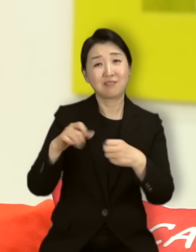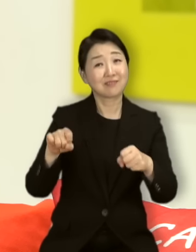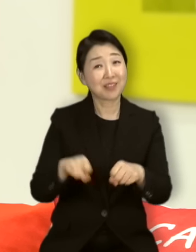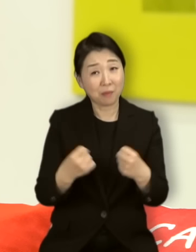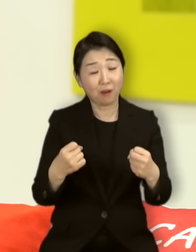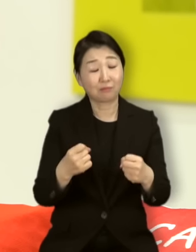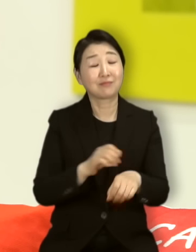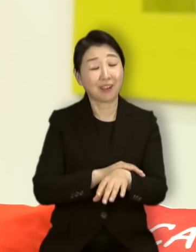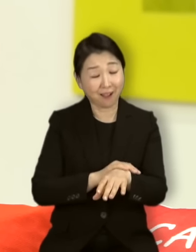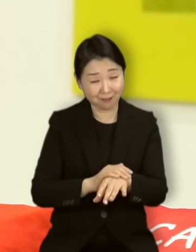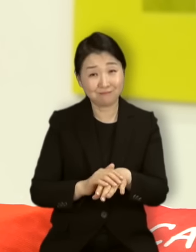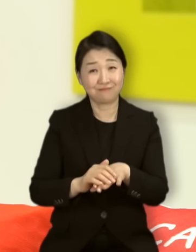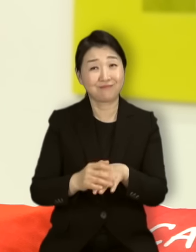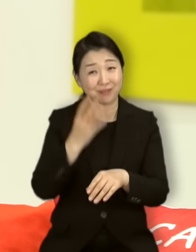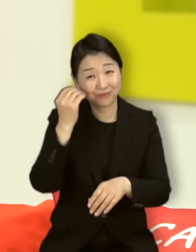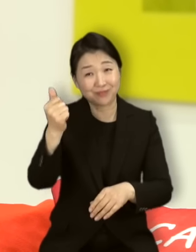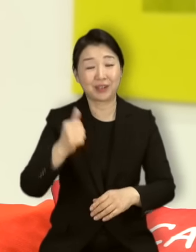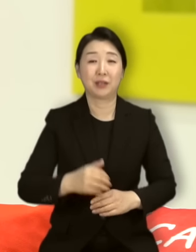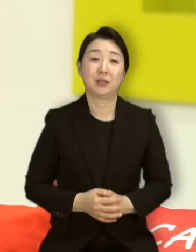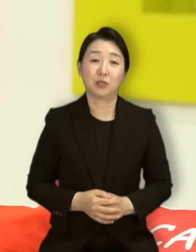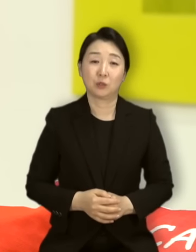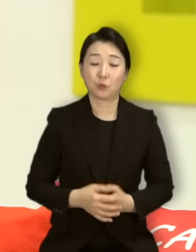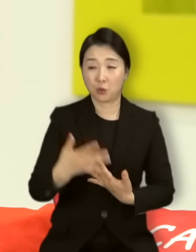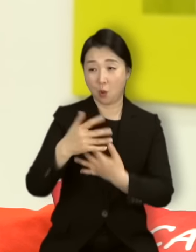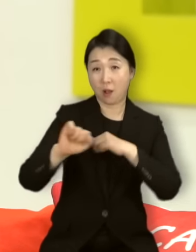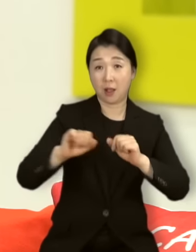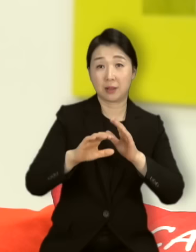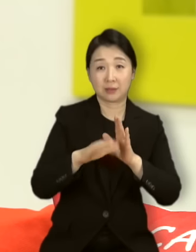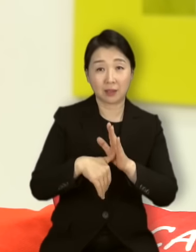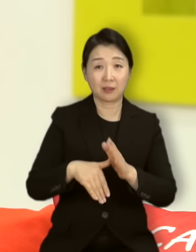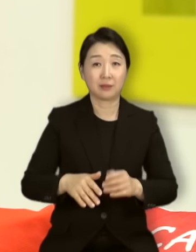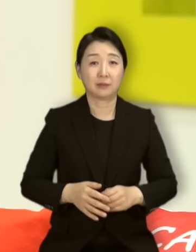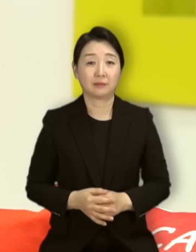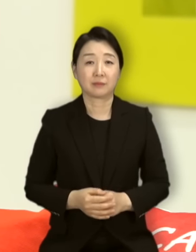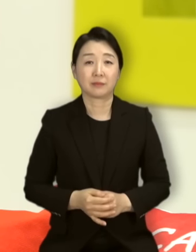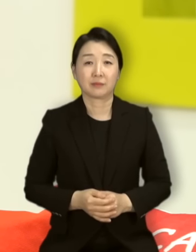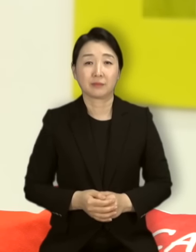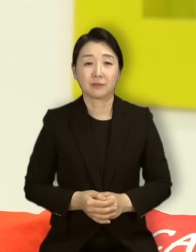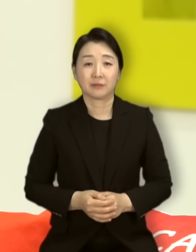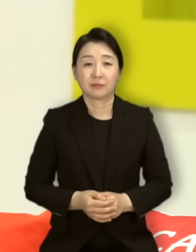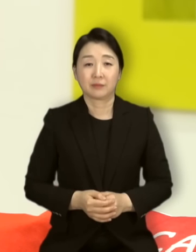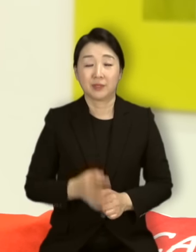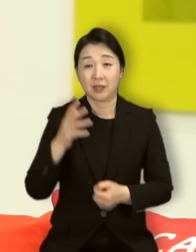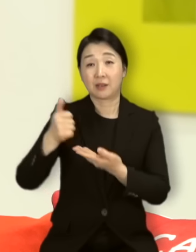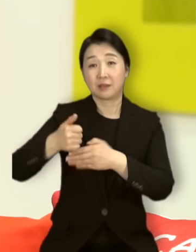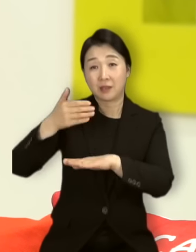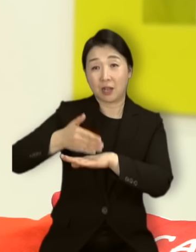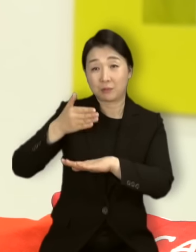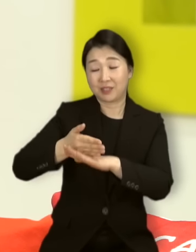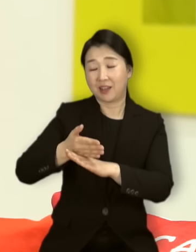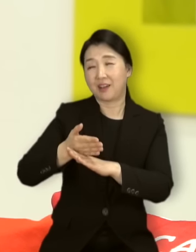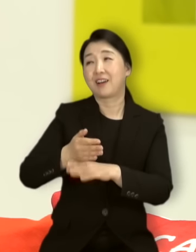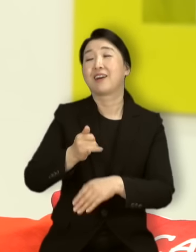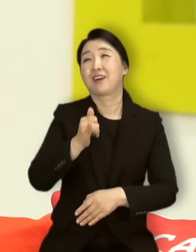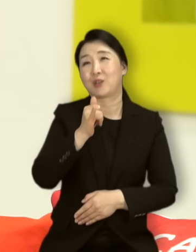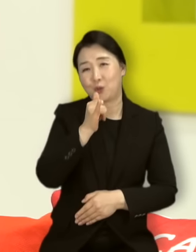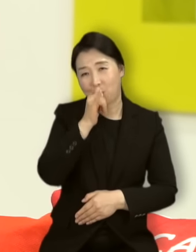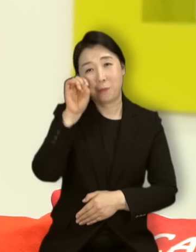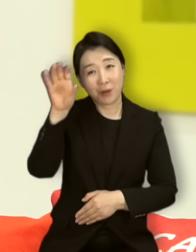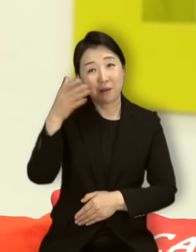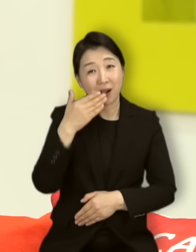예 그리고 제가 계속 작품 활동을 하면서 이렇게 좀네 어 어이 하나님께 감사하다는